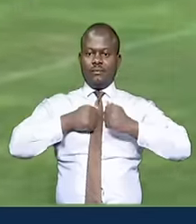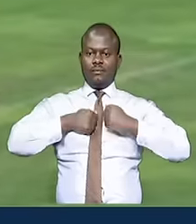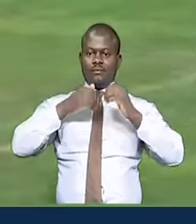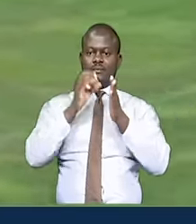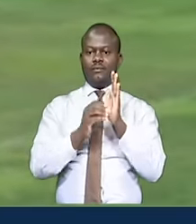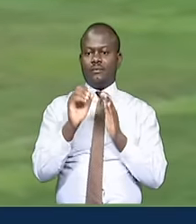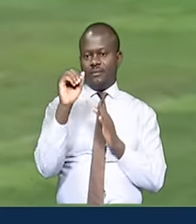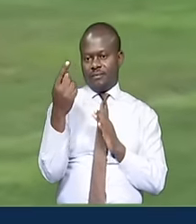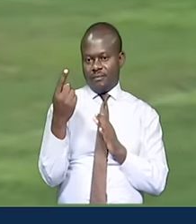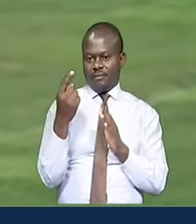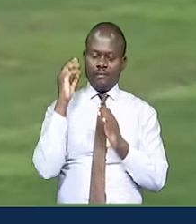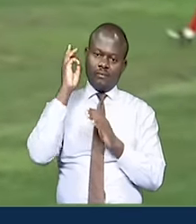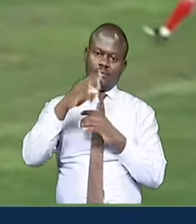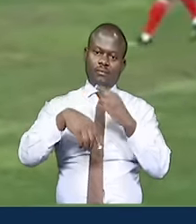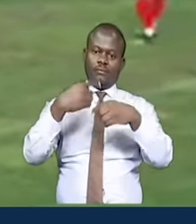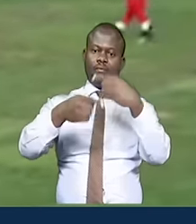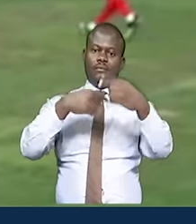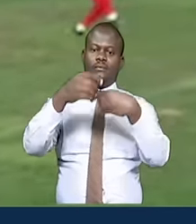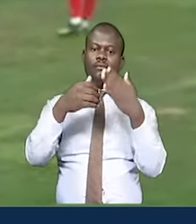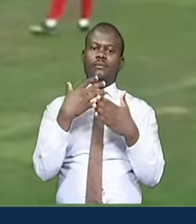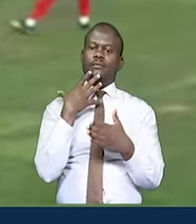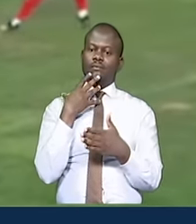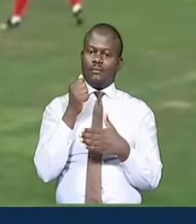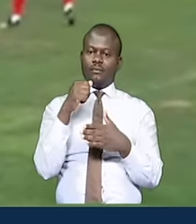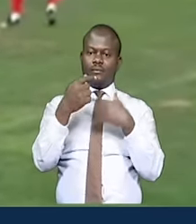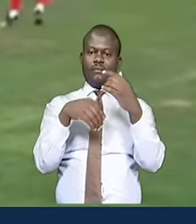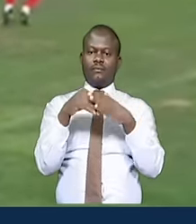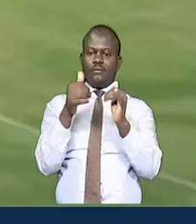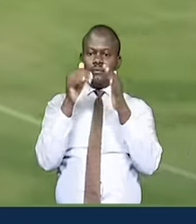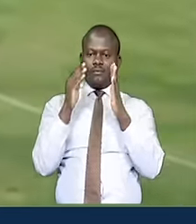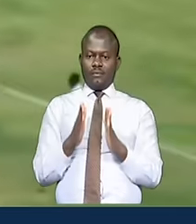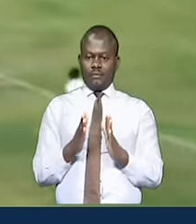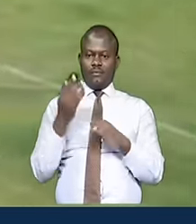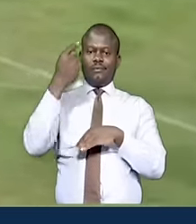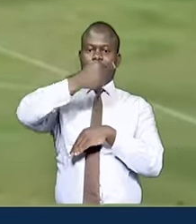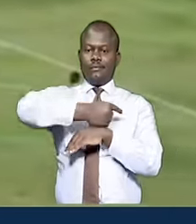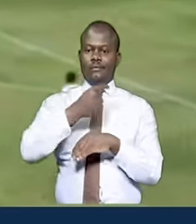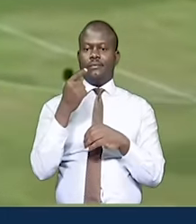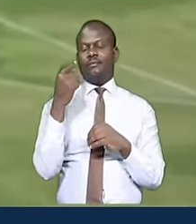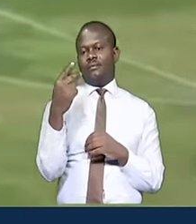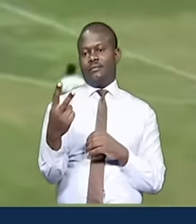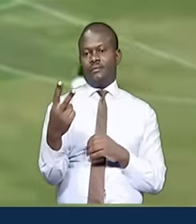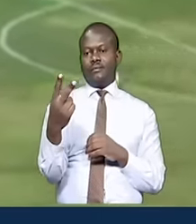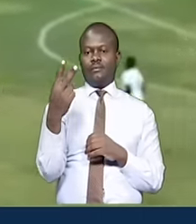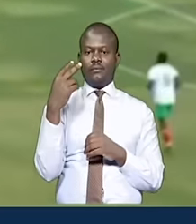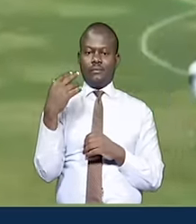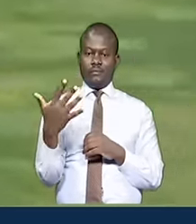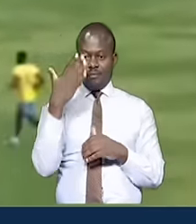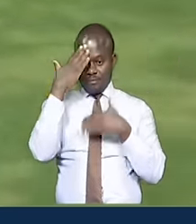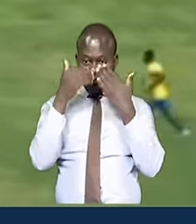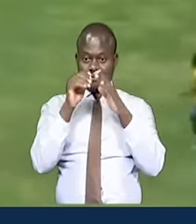cya mbere izahita ikomeza kuwa gatanu, bakomeza imikino y'umunsi wa 25